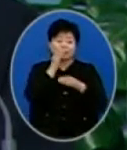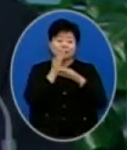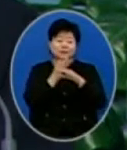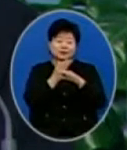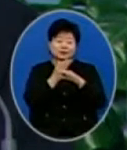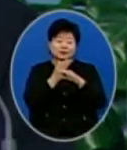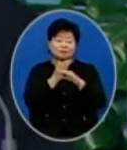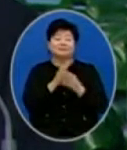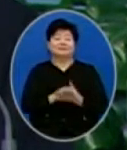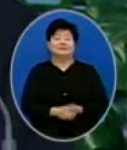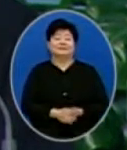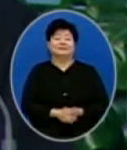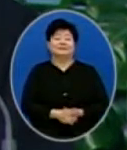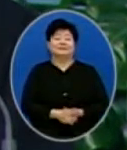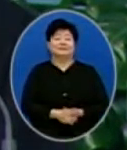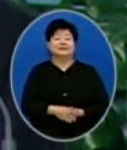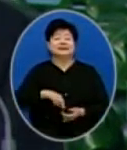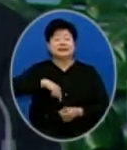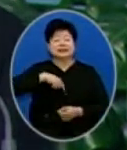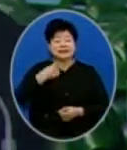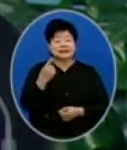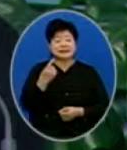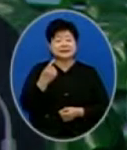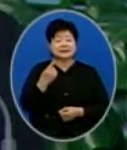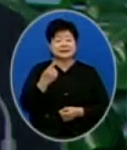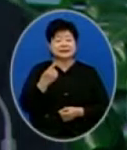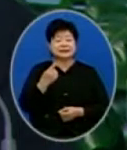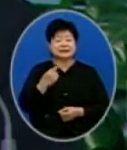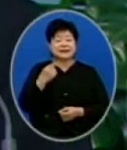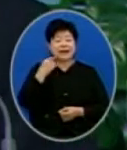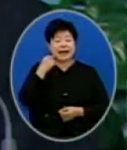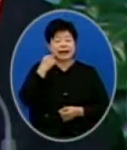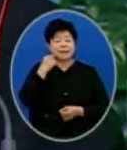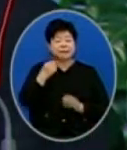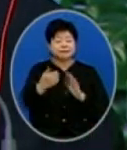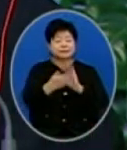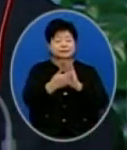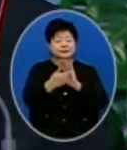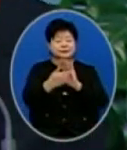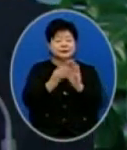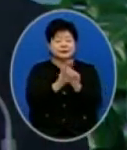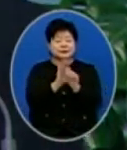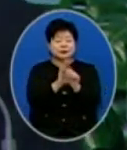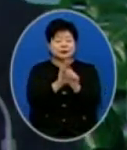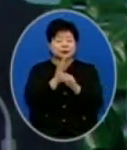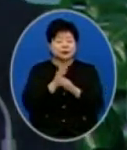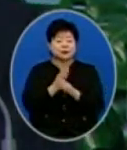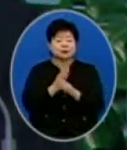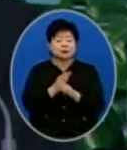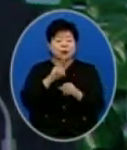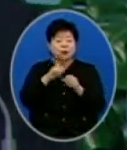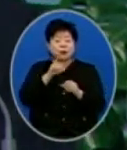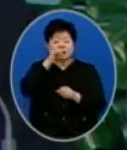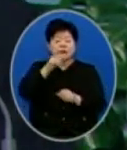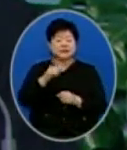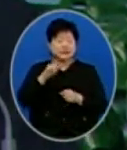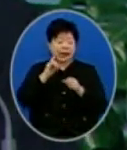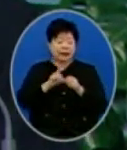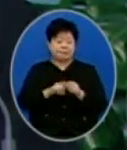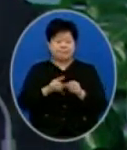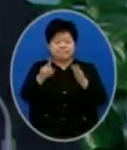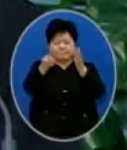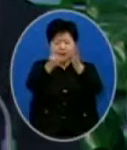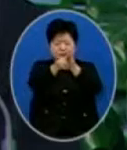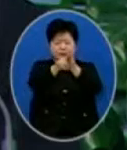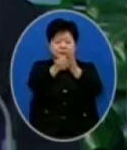있게 되었습니다 본인은 항암치료를 받고 있는 중이지만 나의 암은 목적이 있는 암이라고 생각하고